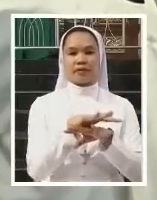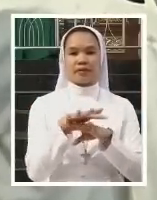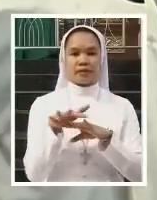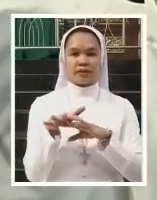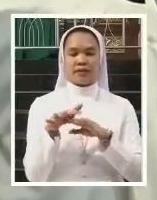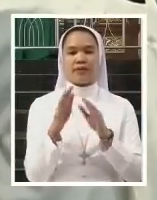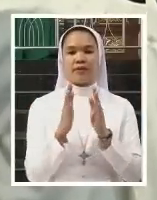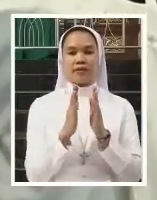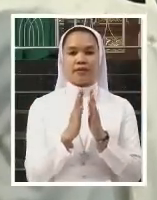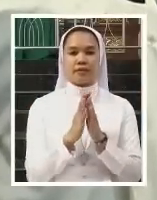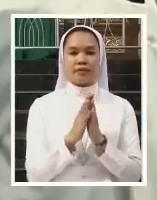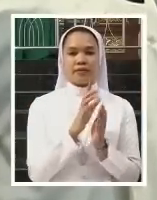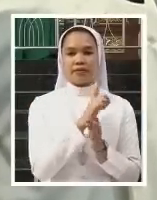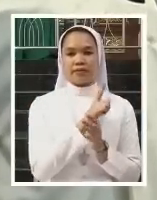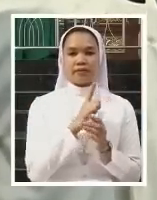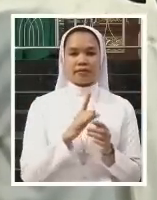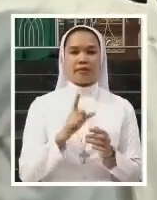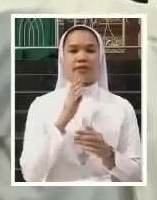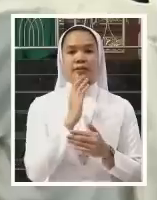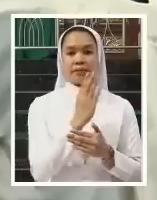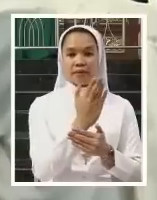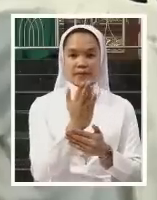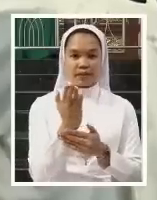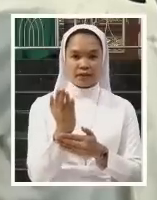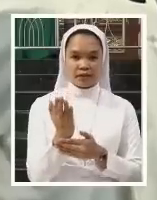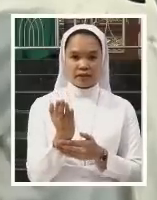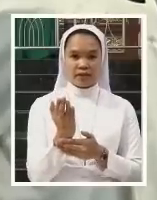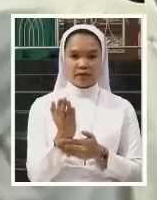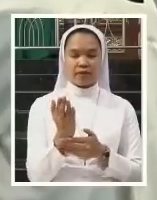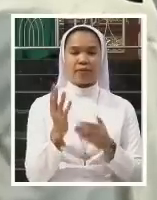An kagurangnan mapasaindo